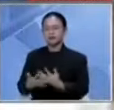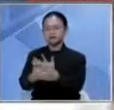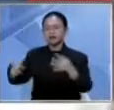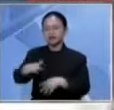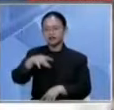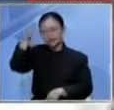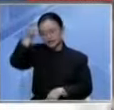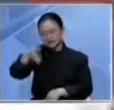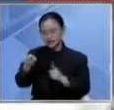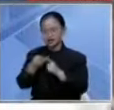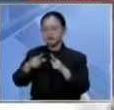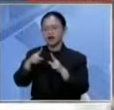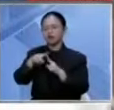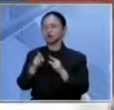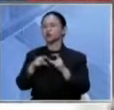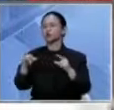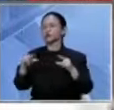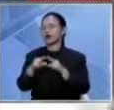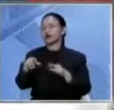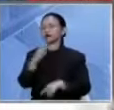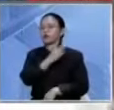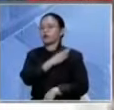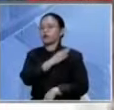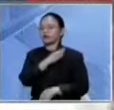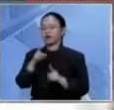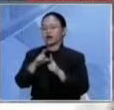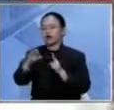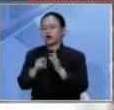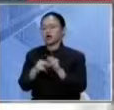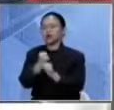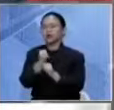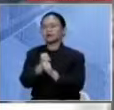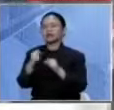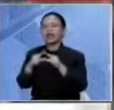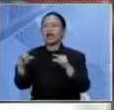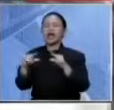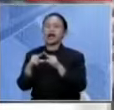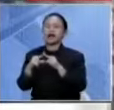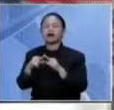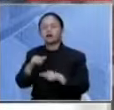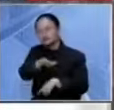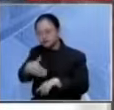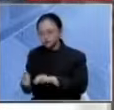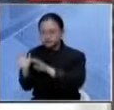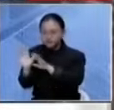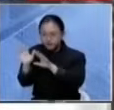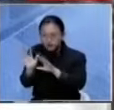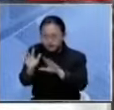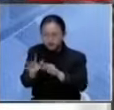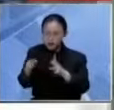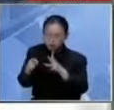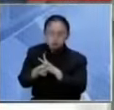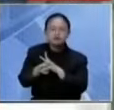Masyarakat Desa Batu Suya di Kabupaten Donggala berdatangan ke TPS 04 untuk memilih pemimpin yang